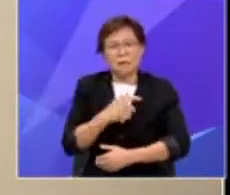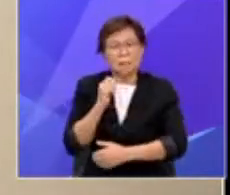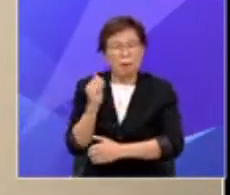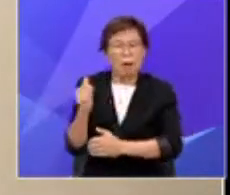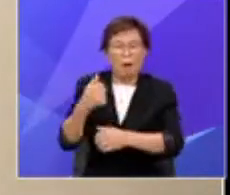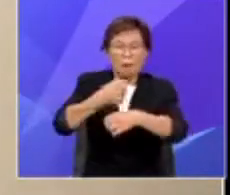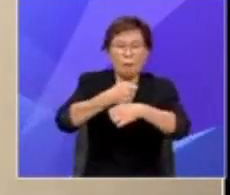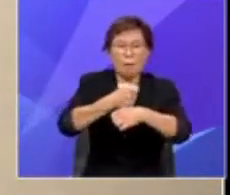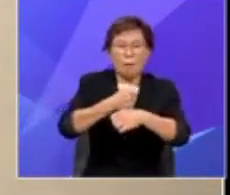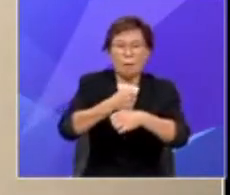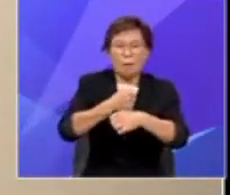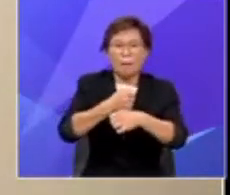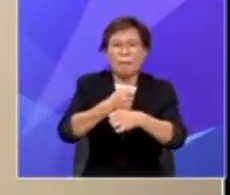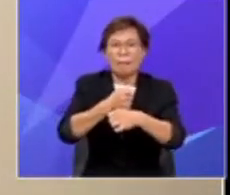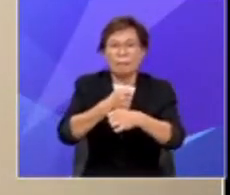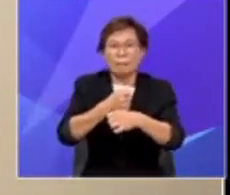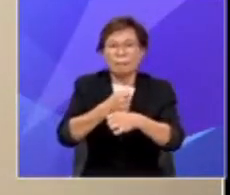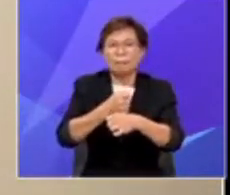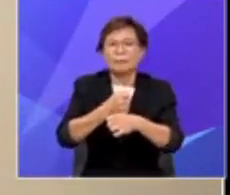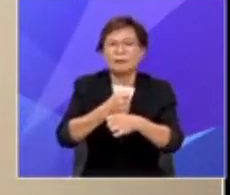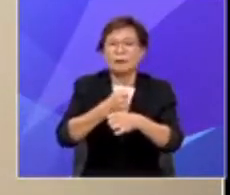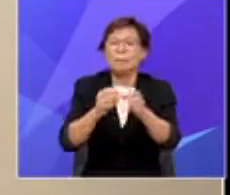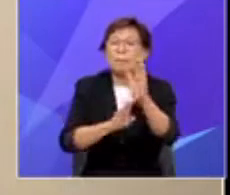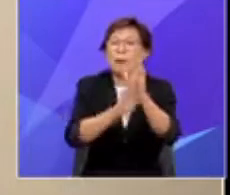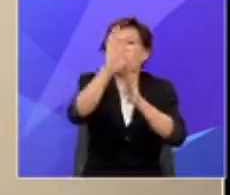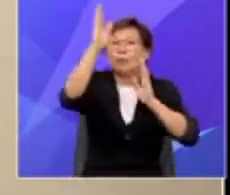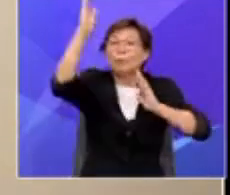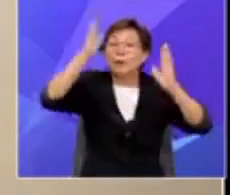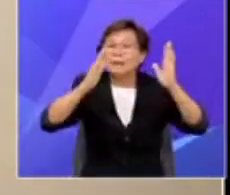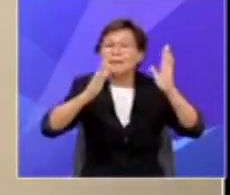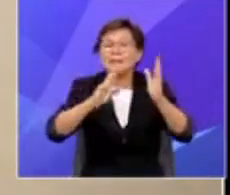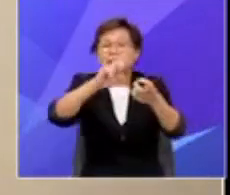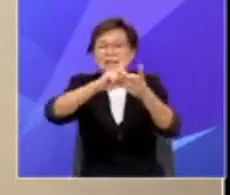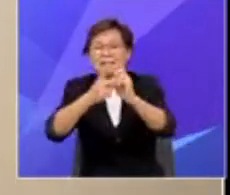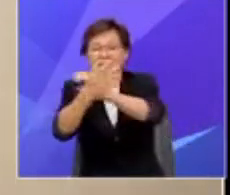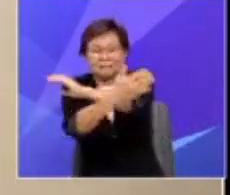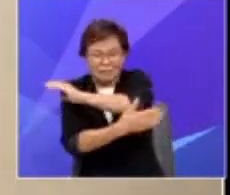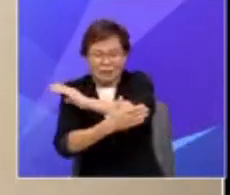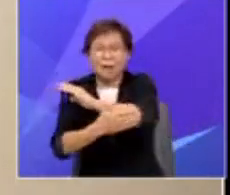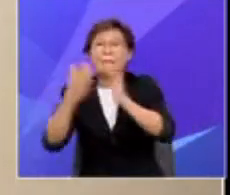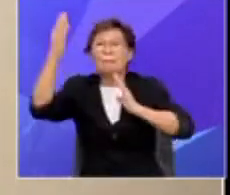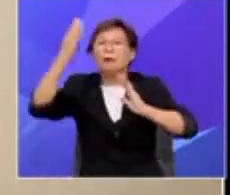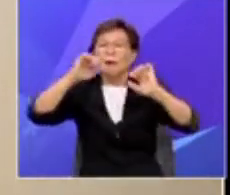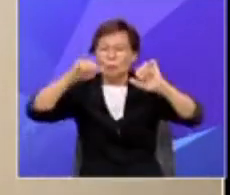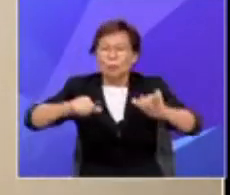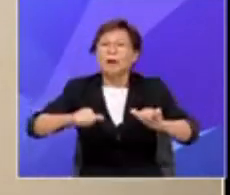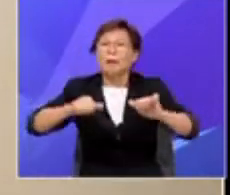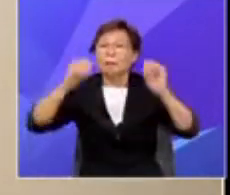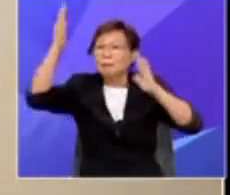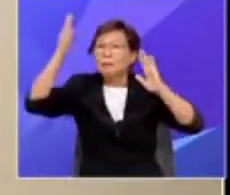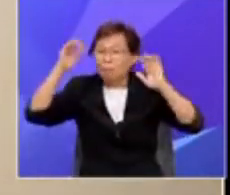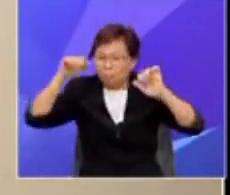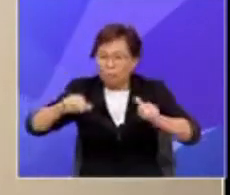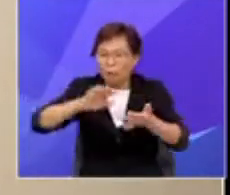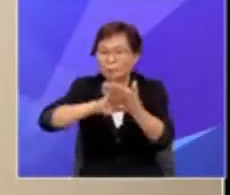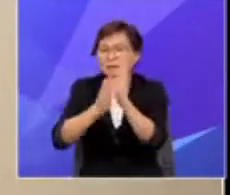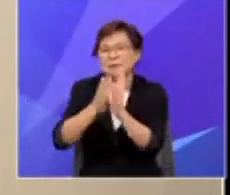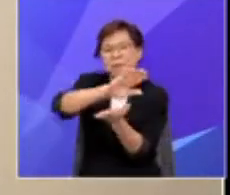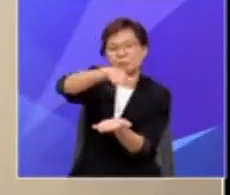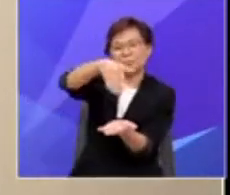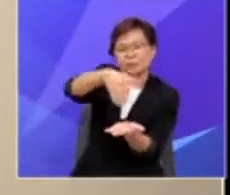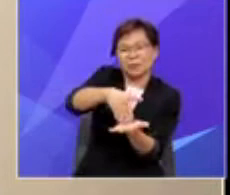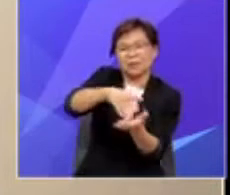membangunkan Indonesia sebagai ejjel Nation ya supaya kita pilih menjadi nadi a-a-a-a